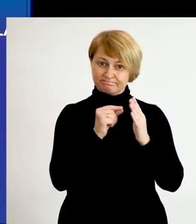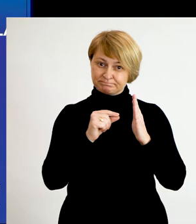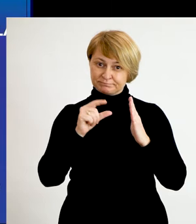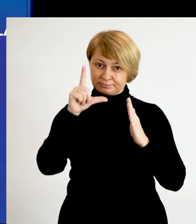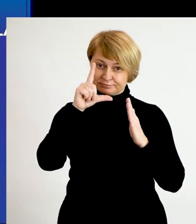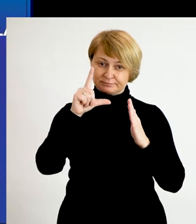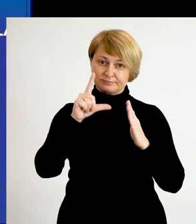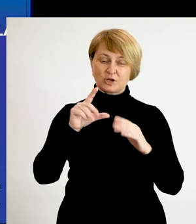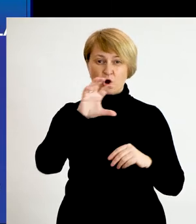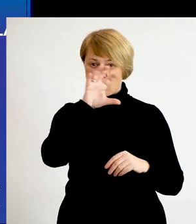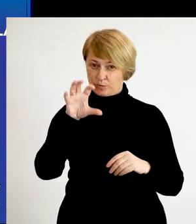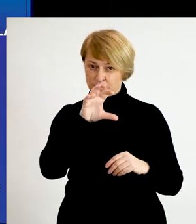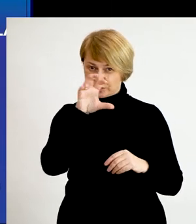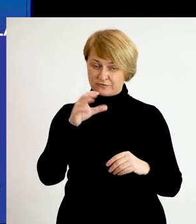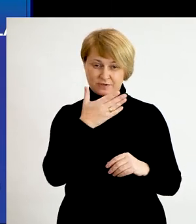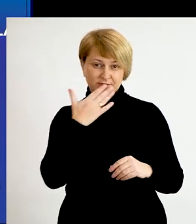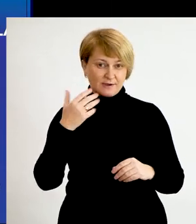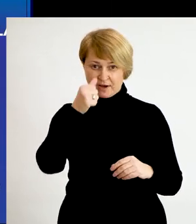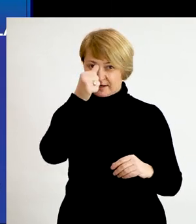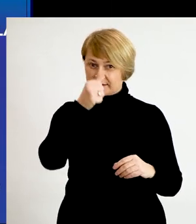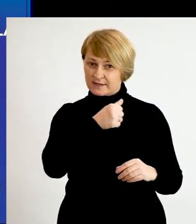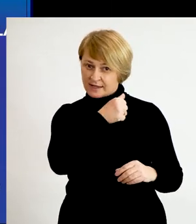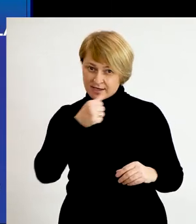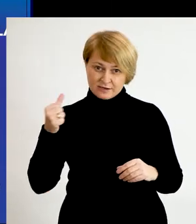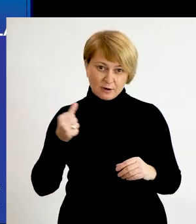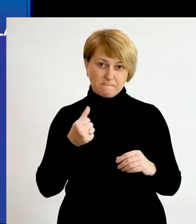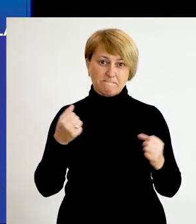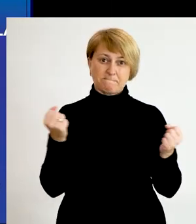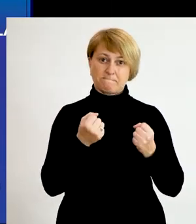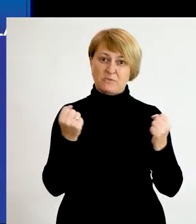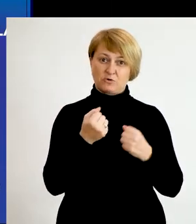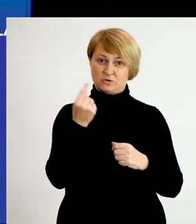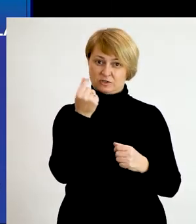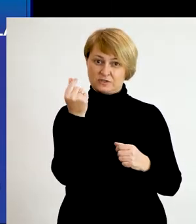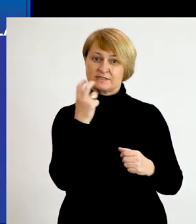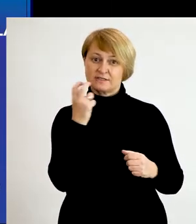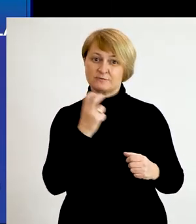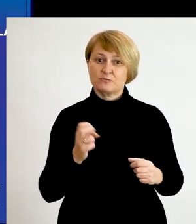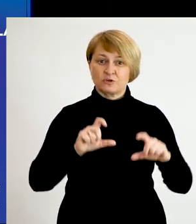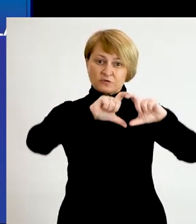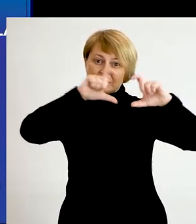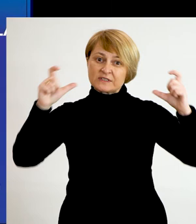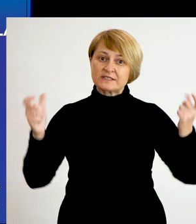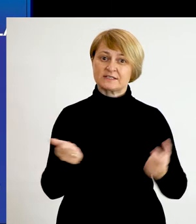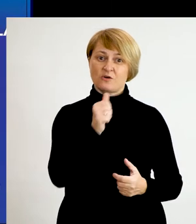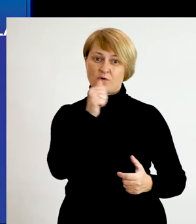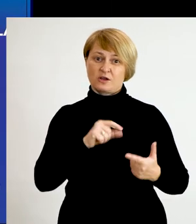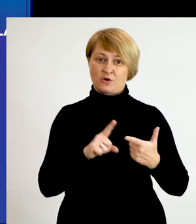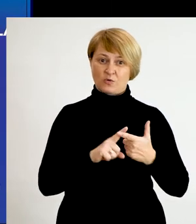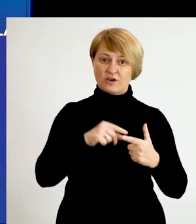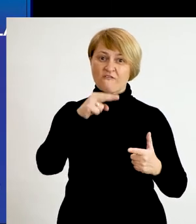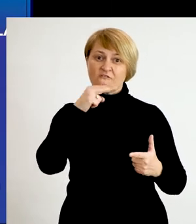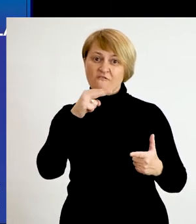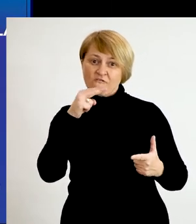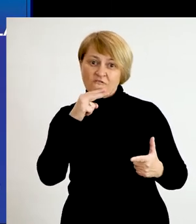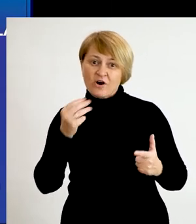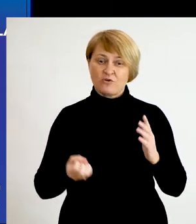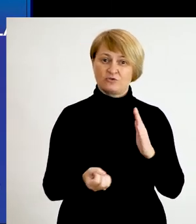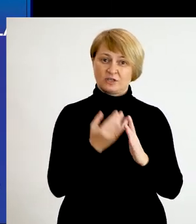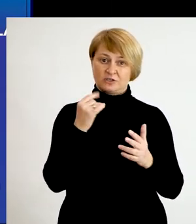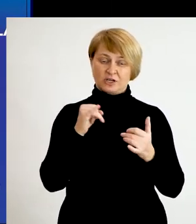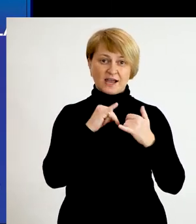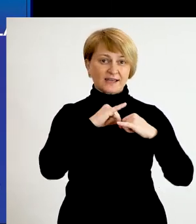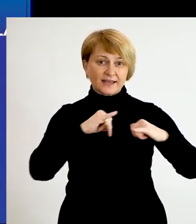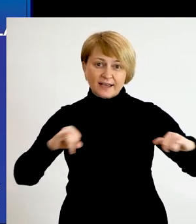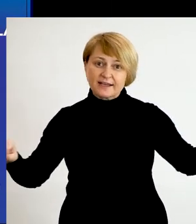do zwyżki cen, którą obserwujemy. To nie jest tajemnicą, że mamy najwyższe ceny prądu w Europie, że rosną również ceny za wodę, rosną